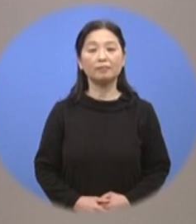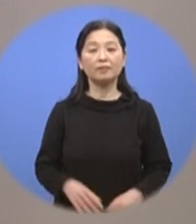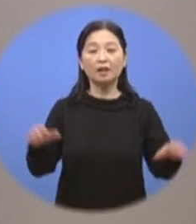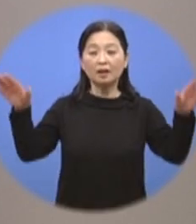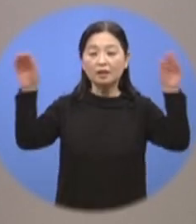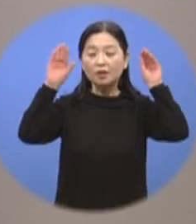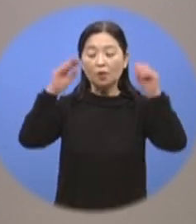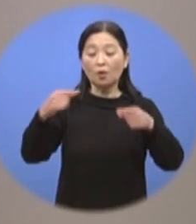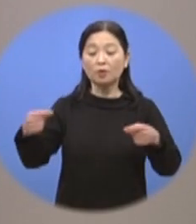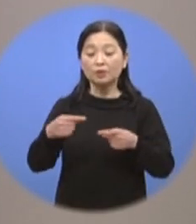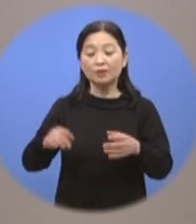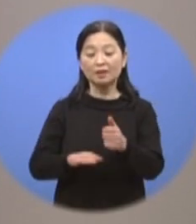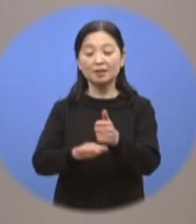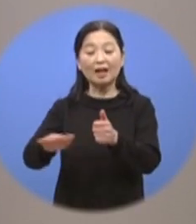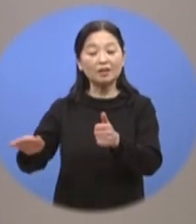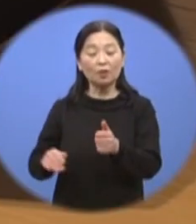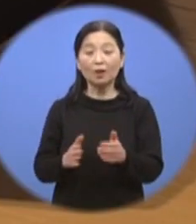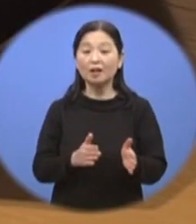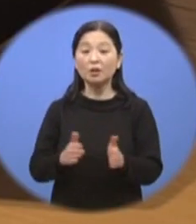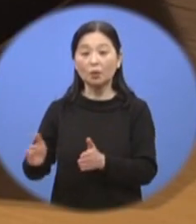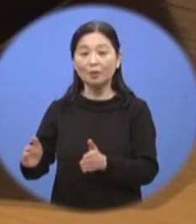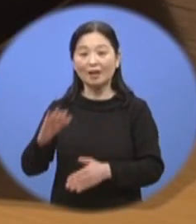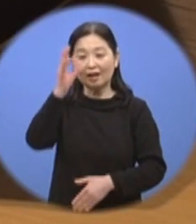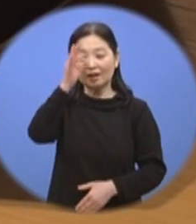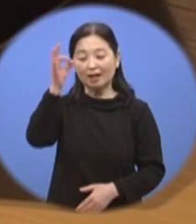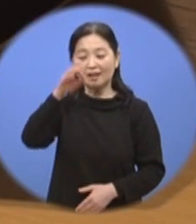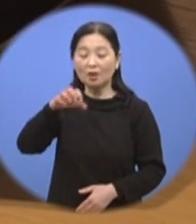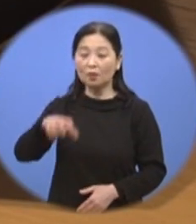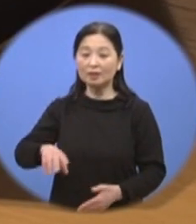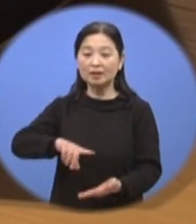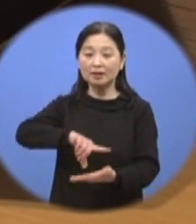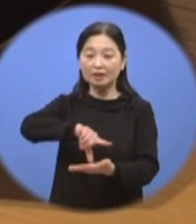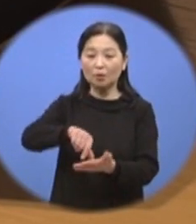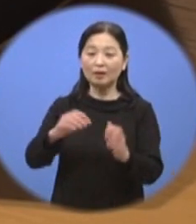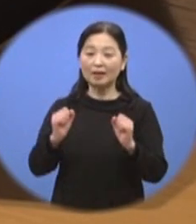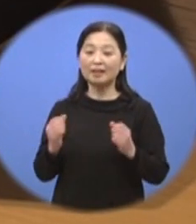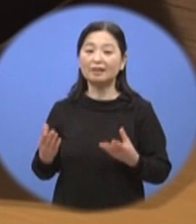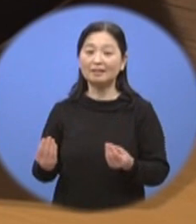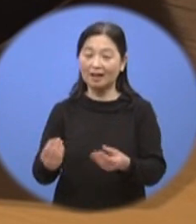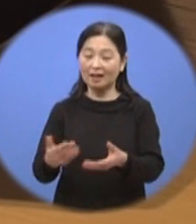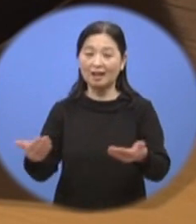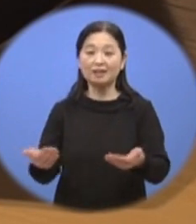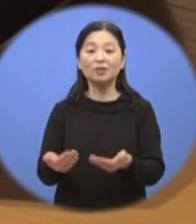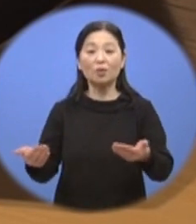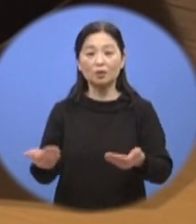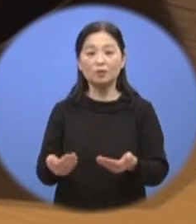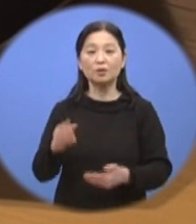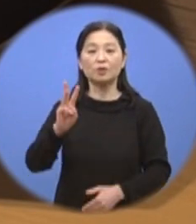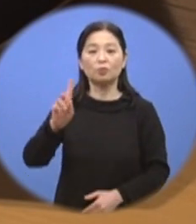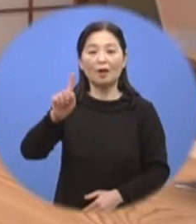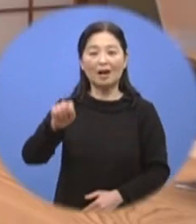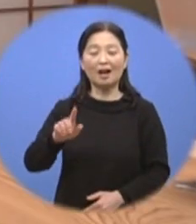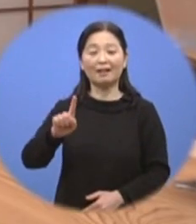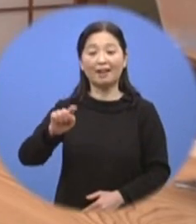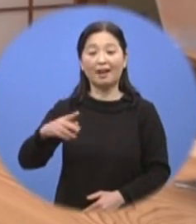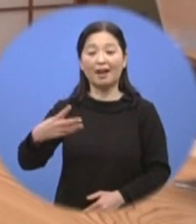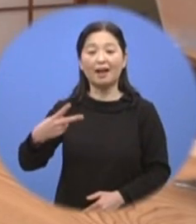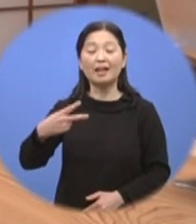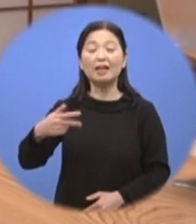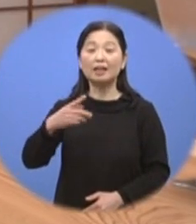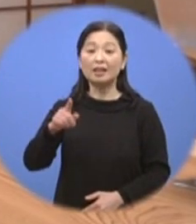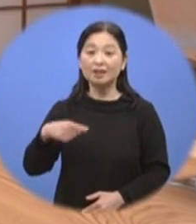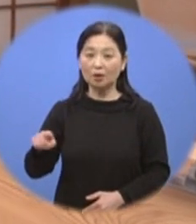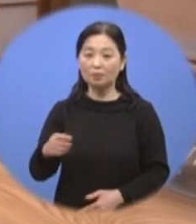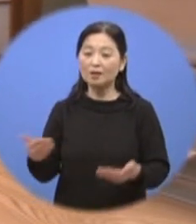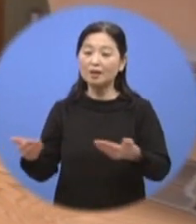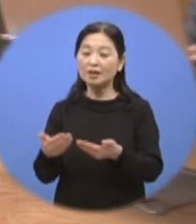情報通信環境が整った観光地や地方などに滞在しながら仕事をするワーケーション。仕事という